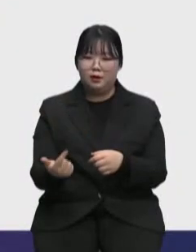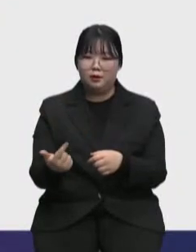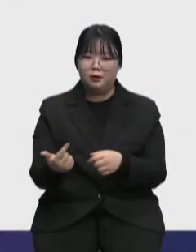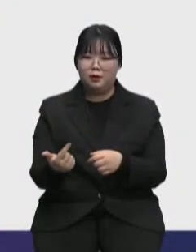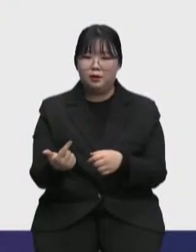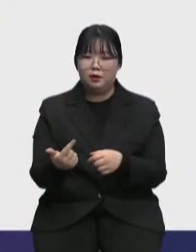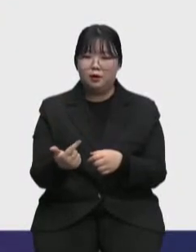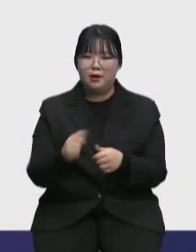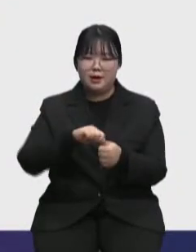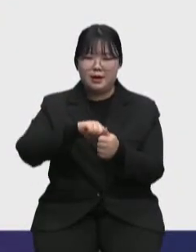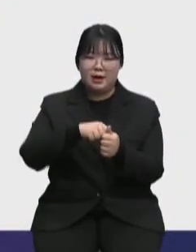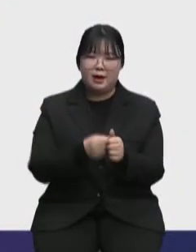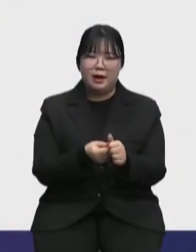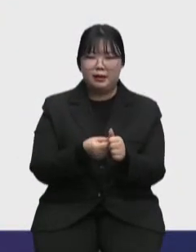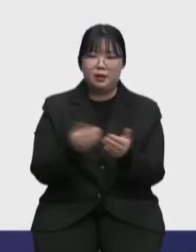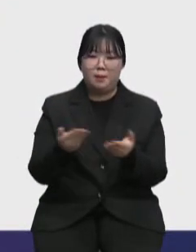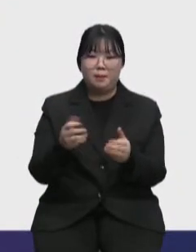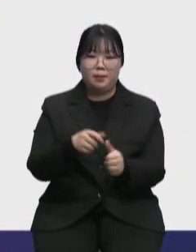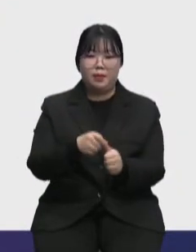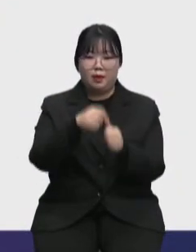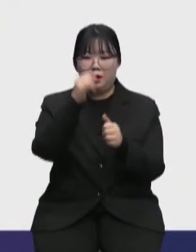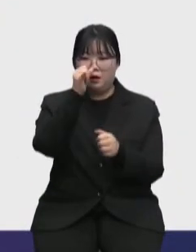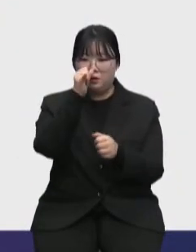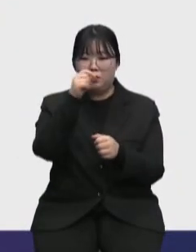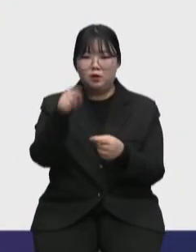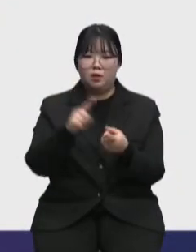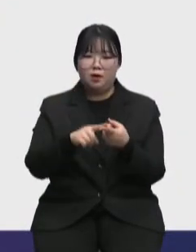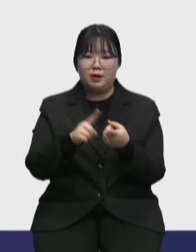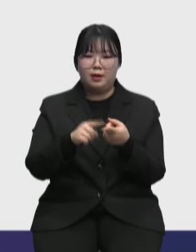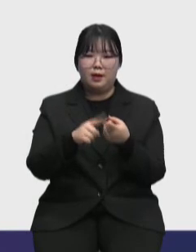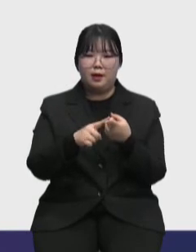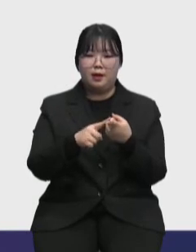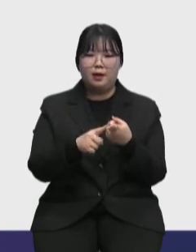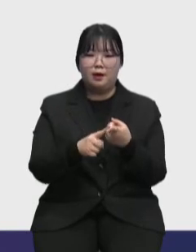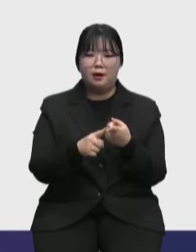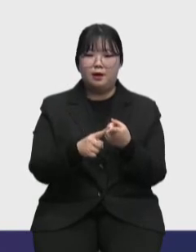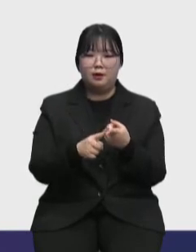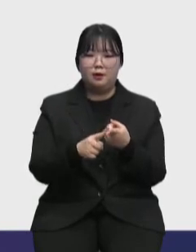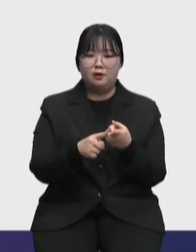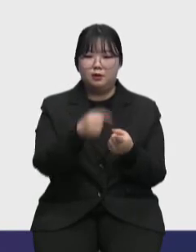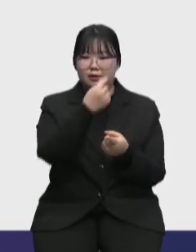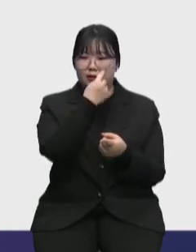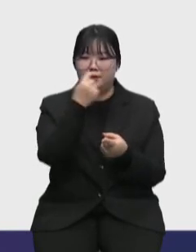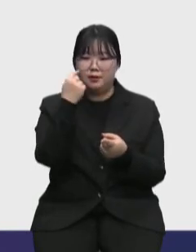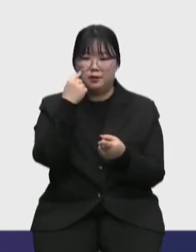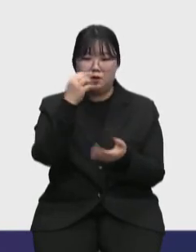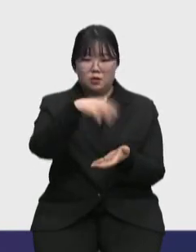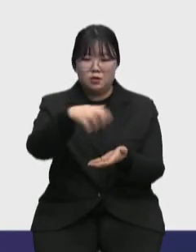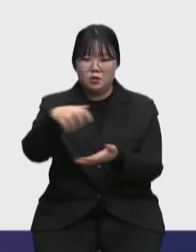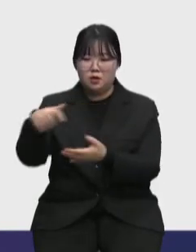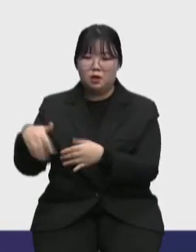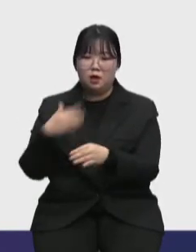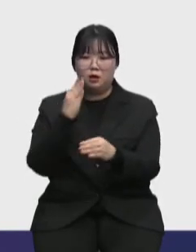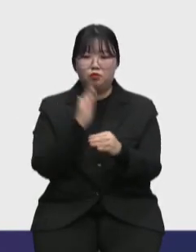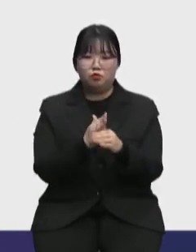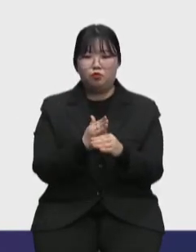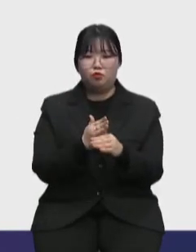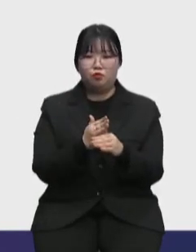있었고 관련 증언을 계속 수집하고 있다며 램지어의 논문은 명백한 증거가 있는지 실증하지도